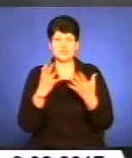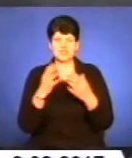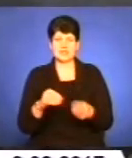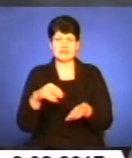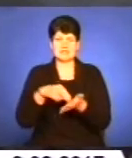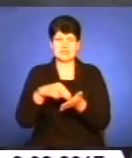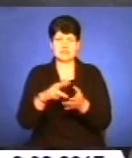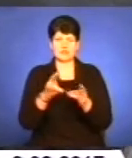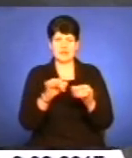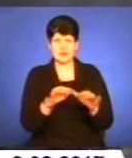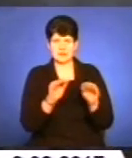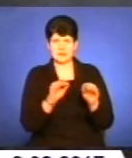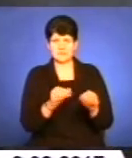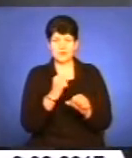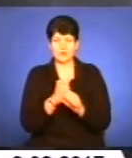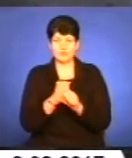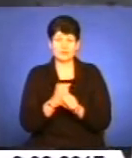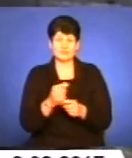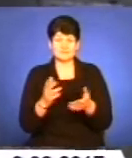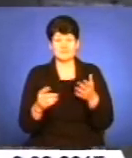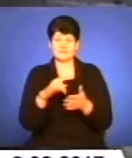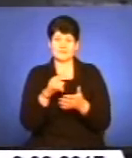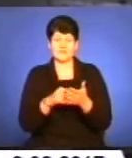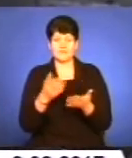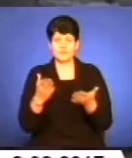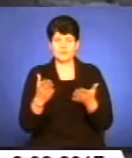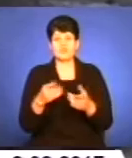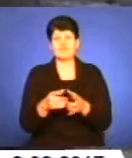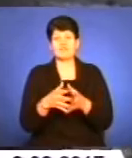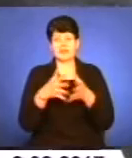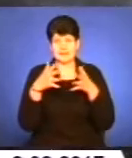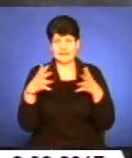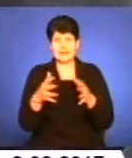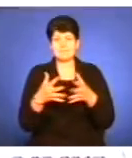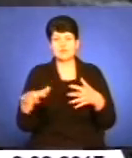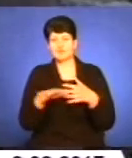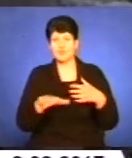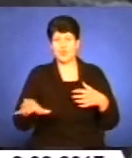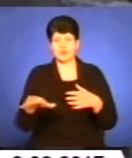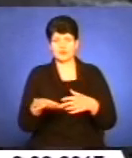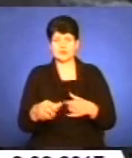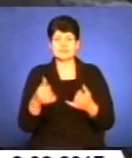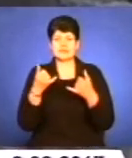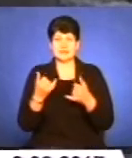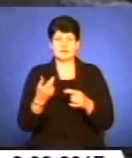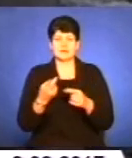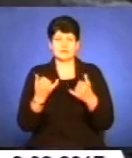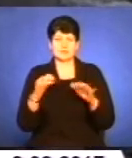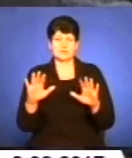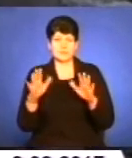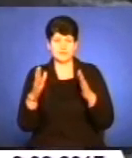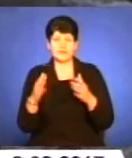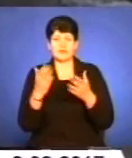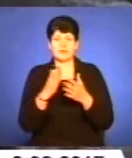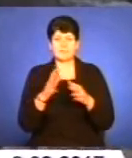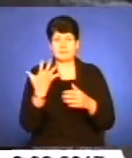стаціонарні робимо. Ну, вони відносно стаціонарні, бо це великі вони, але вже на більшу площу. Зараз на даний момент 5 штук передати